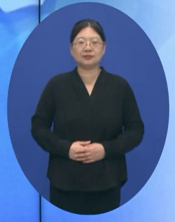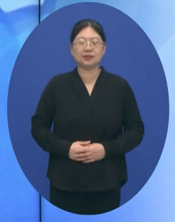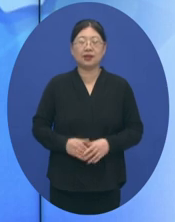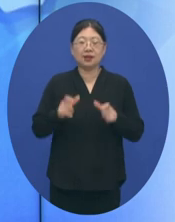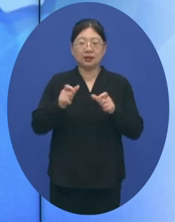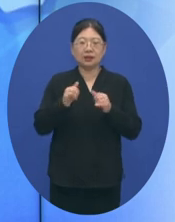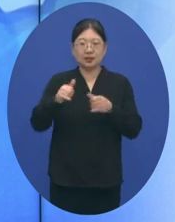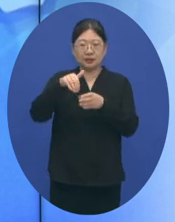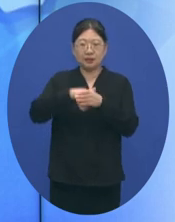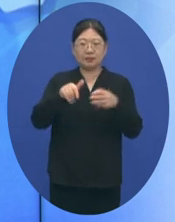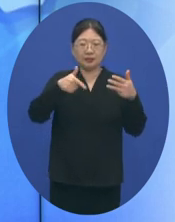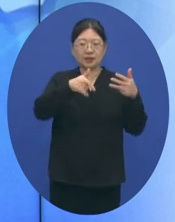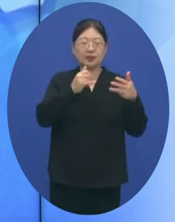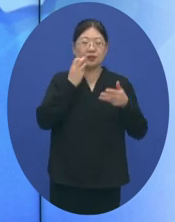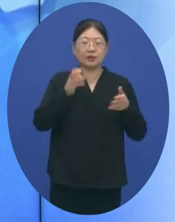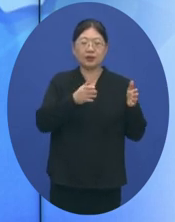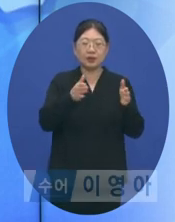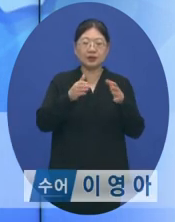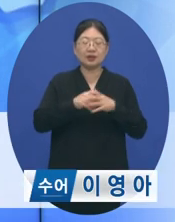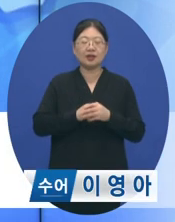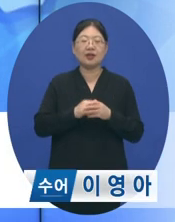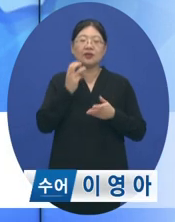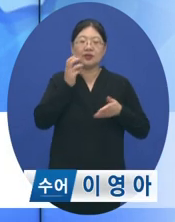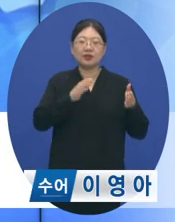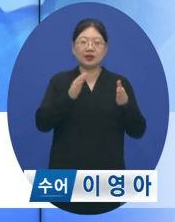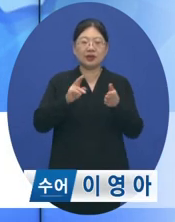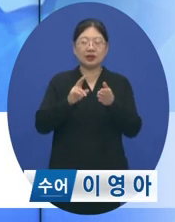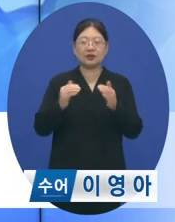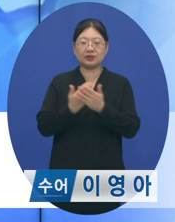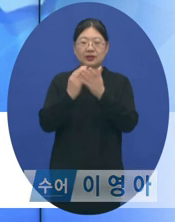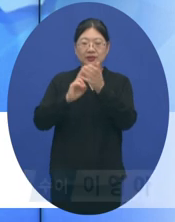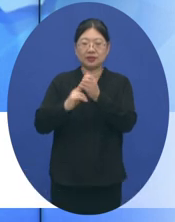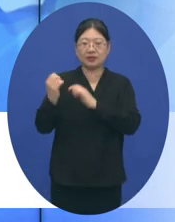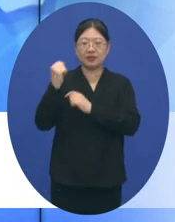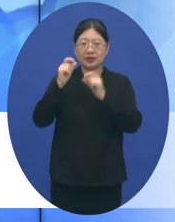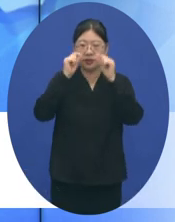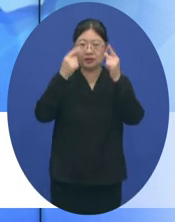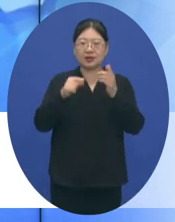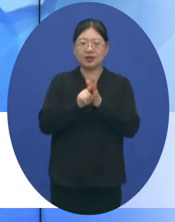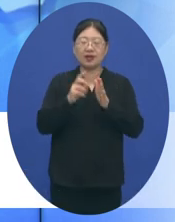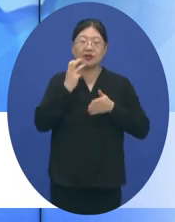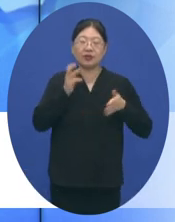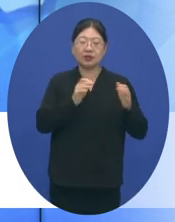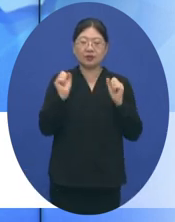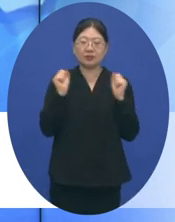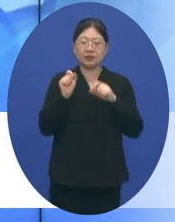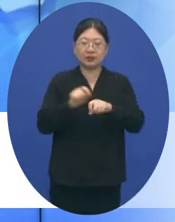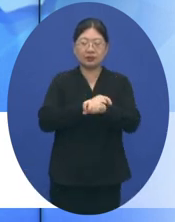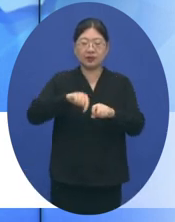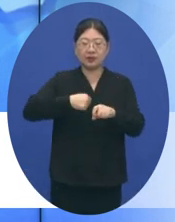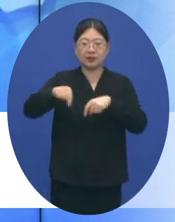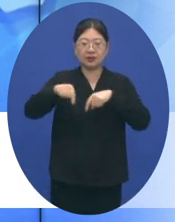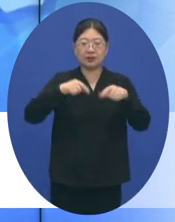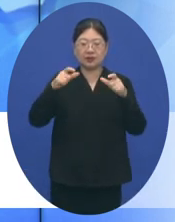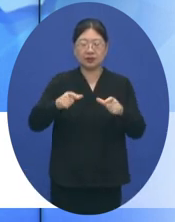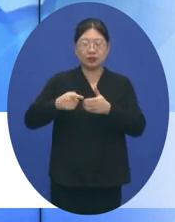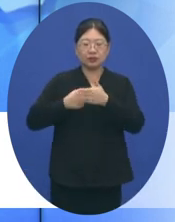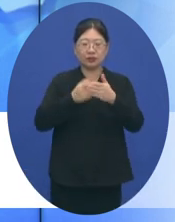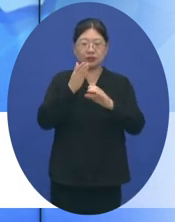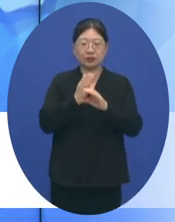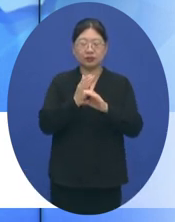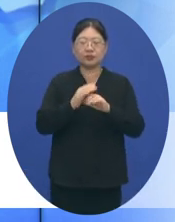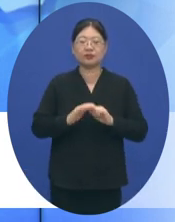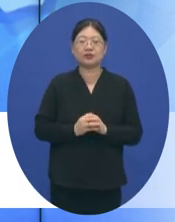민선 8기 경기도는 대한민국의 성장 잠재력을 깨우기 위해 경기 북부 특별자치도를 추진하고 있습니다. 김동연